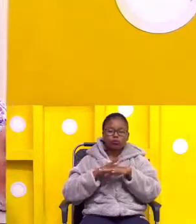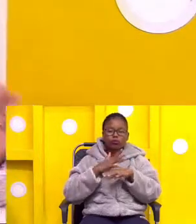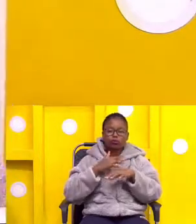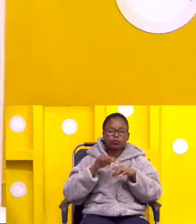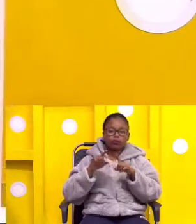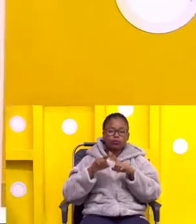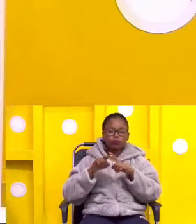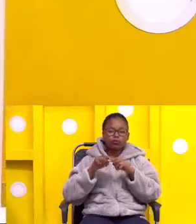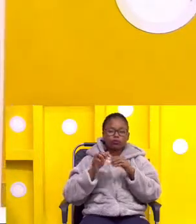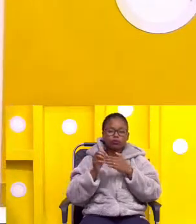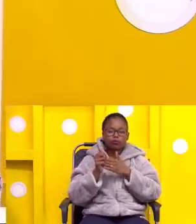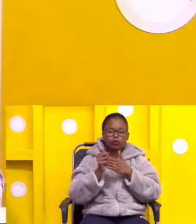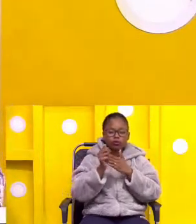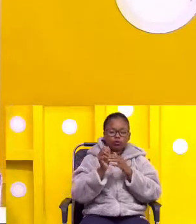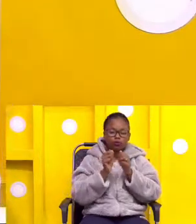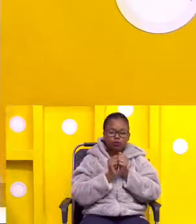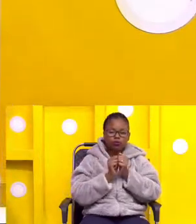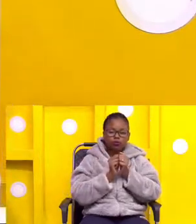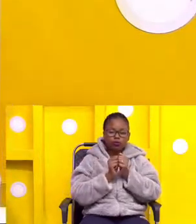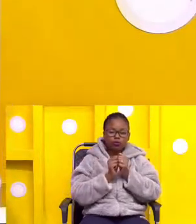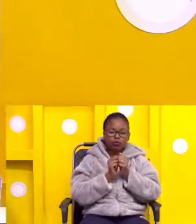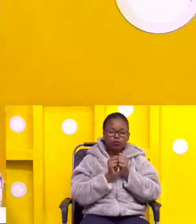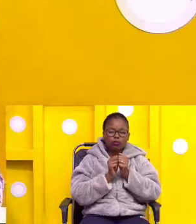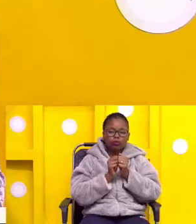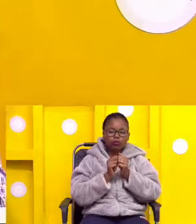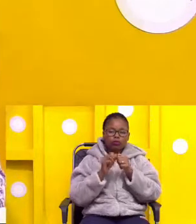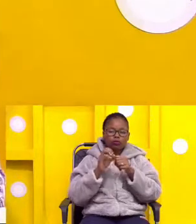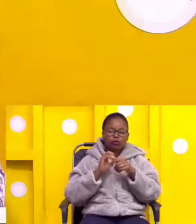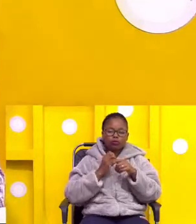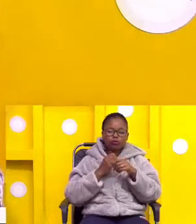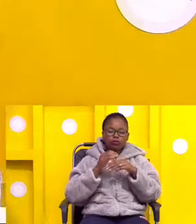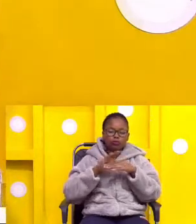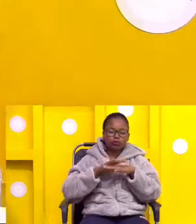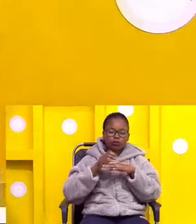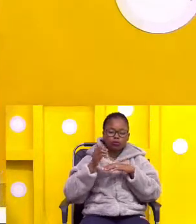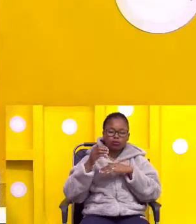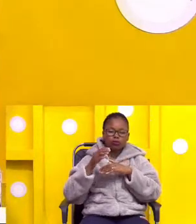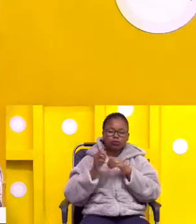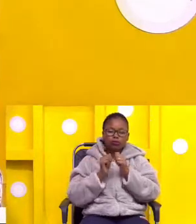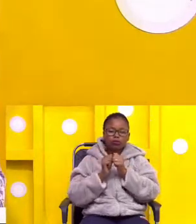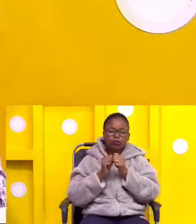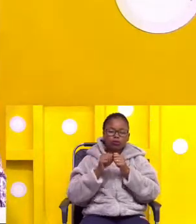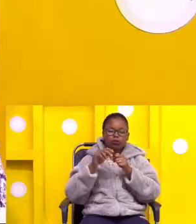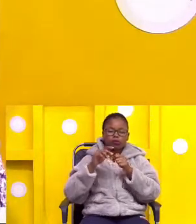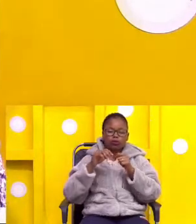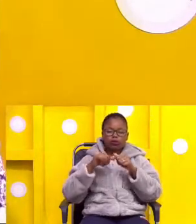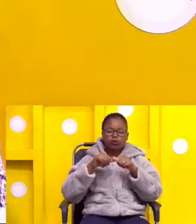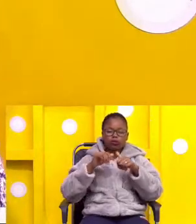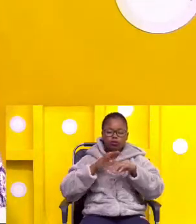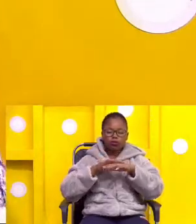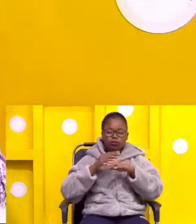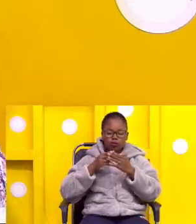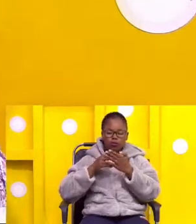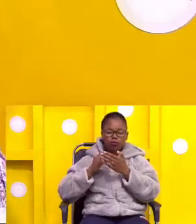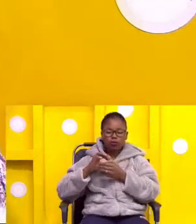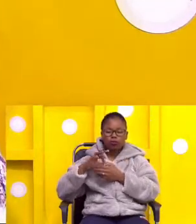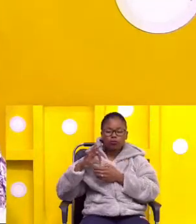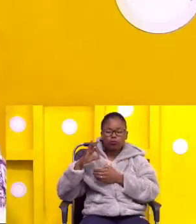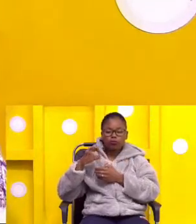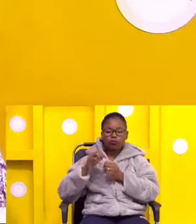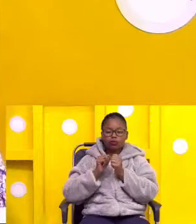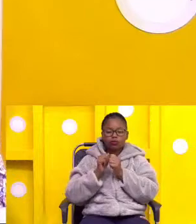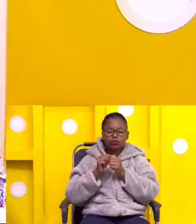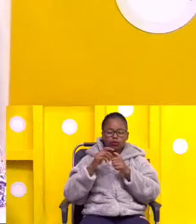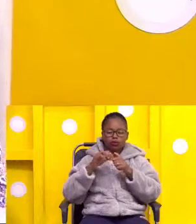witu atutoranirie. Wega wa Mwathani witu Jesu Kristo na wendani wa Ngai nayo ngwatanĩro ya Roho Mũtheru ĩrogĩa na